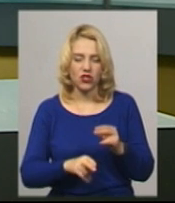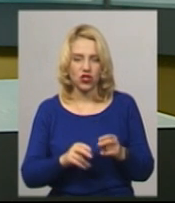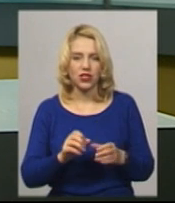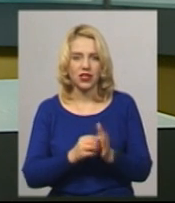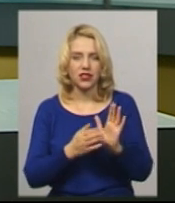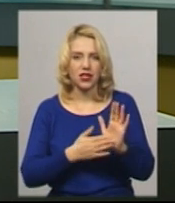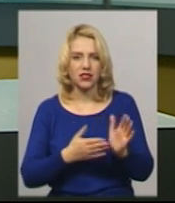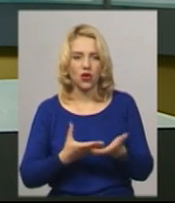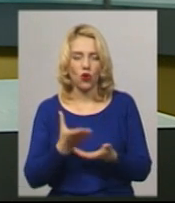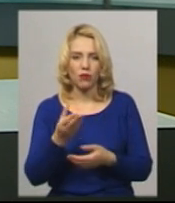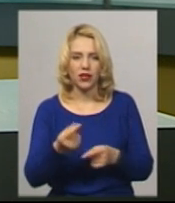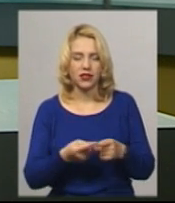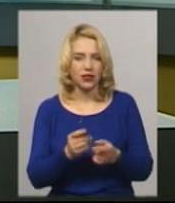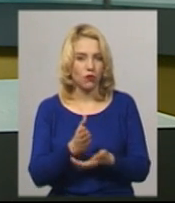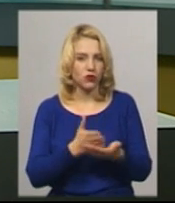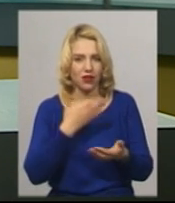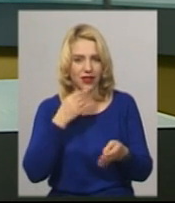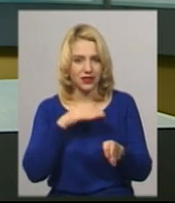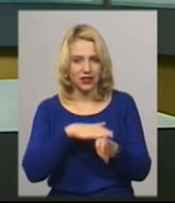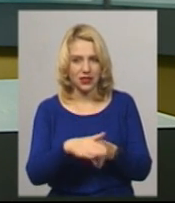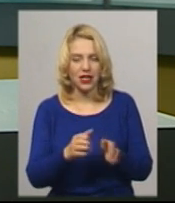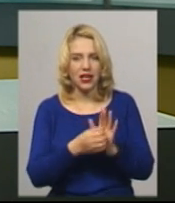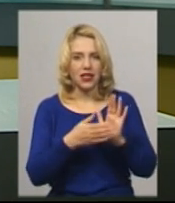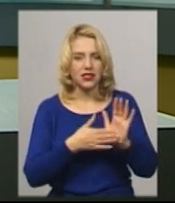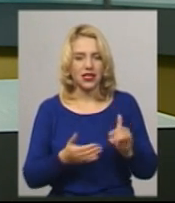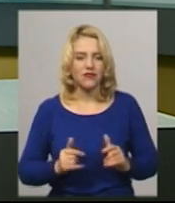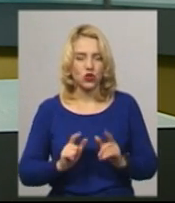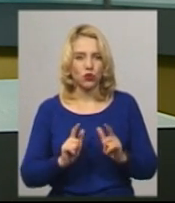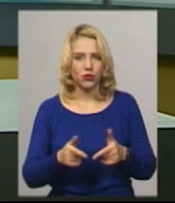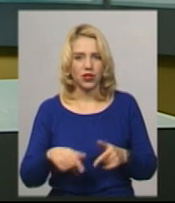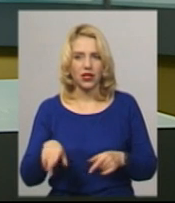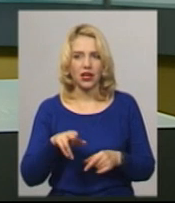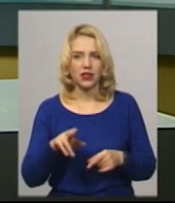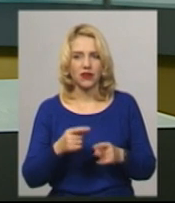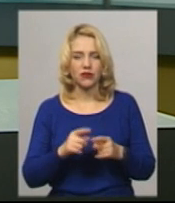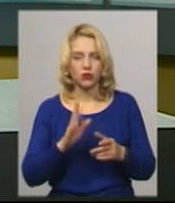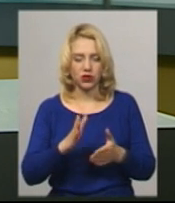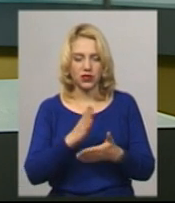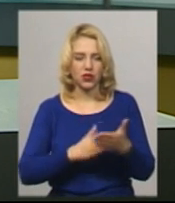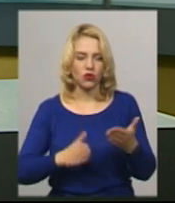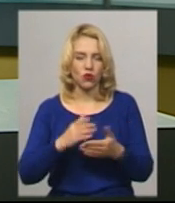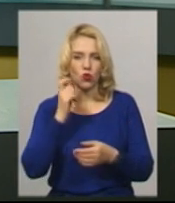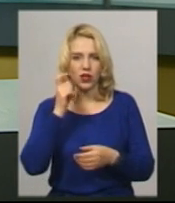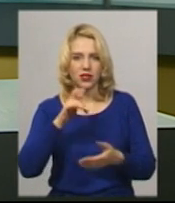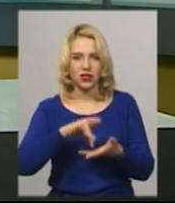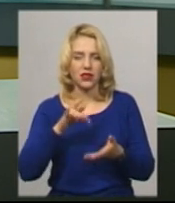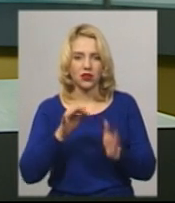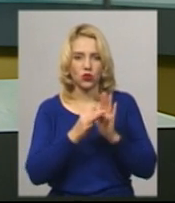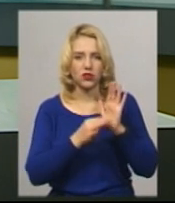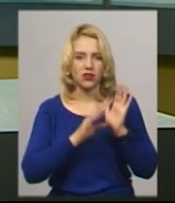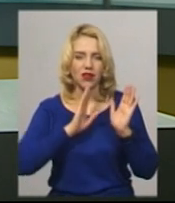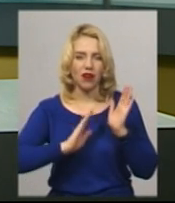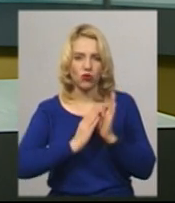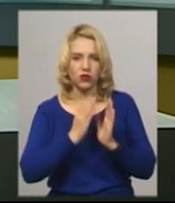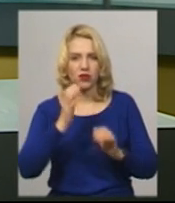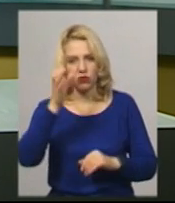оплату цієї послуги не здійснено, реєстрацію вступника для участі у спецсесії ЄВІ скасовує Український центр оцінювання якості